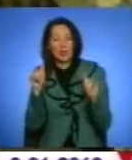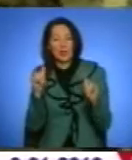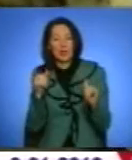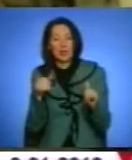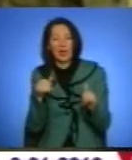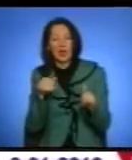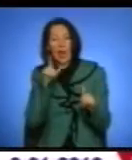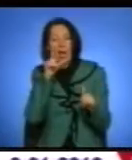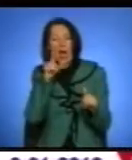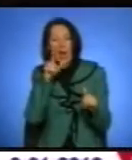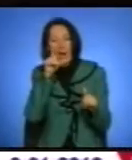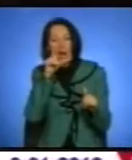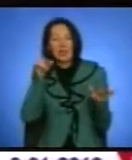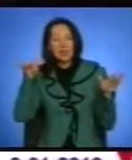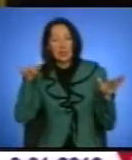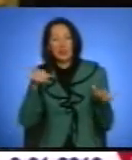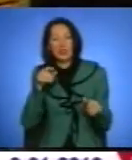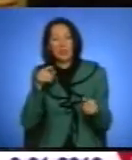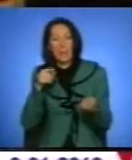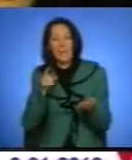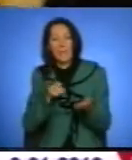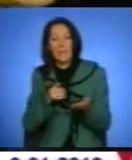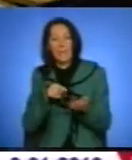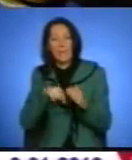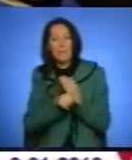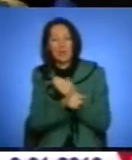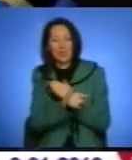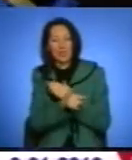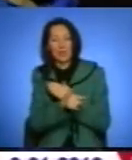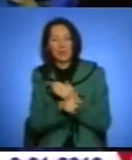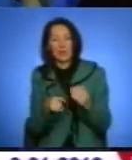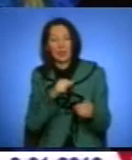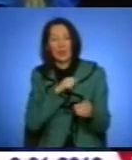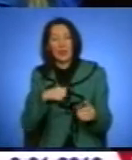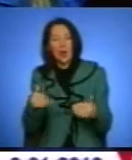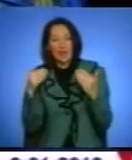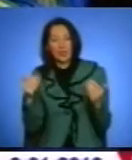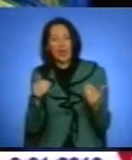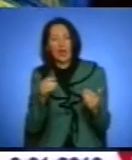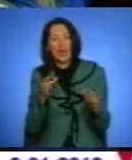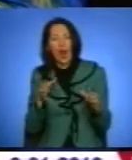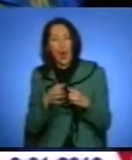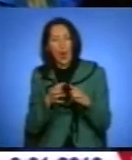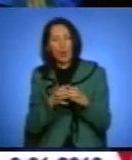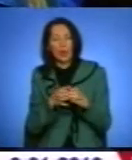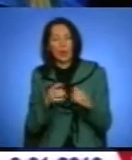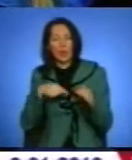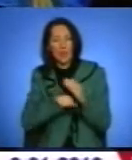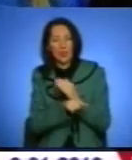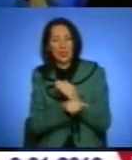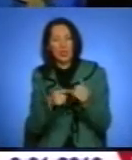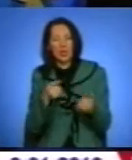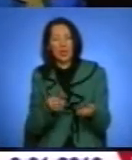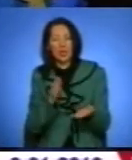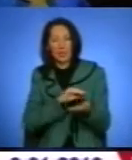Пещера оптимистическая, самая большая колония этих уникальных их созданий. Они занесены в Красную книгу Украины, и